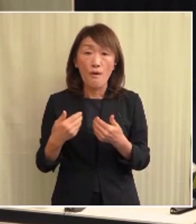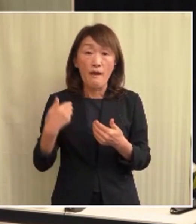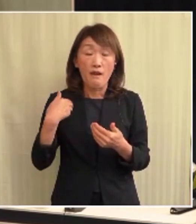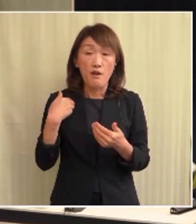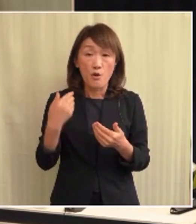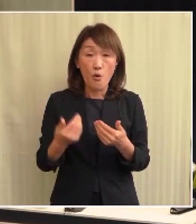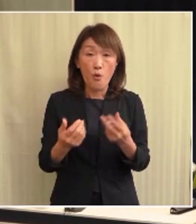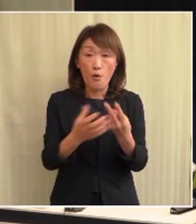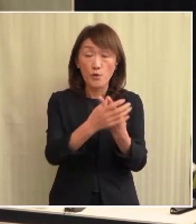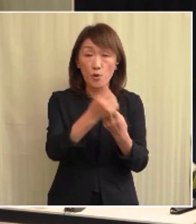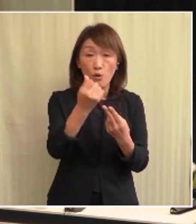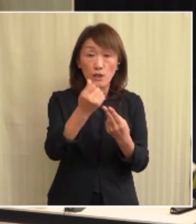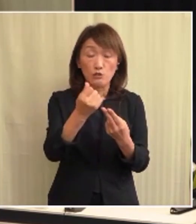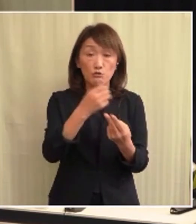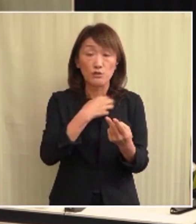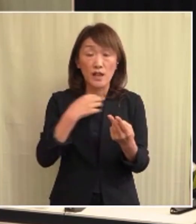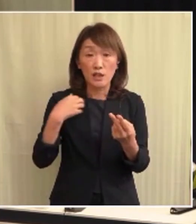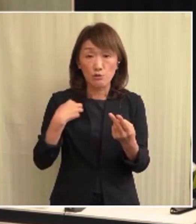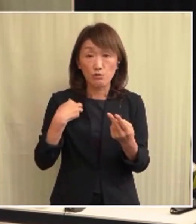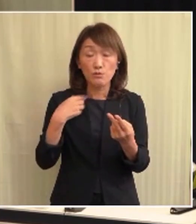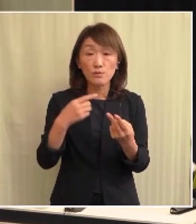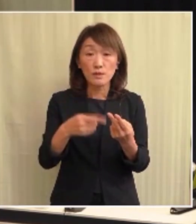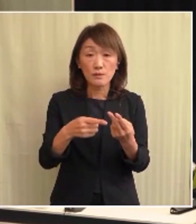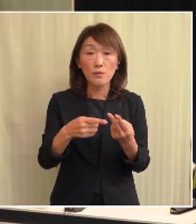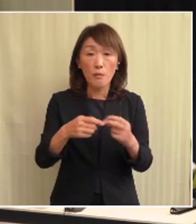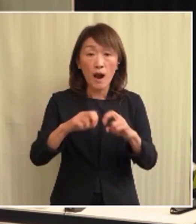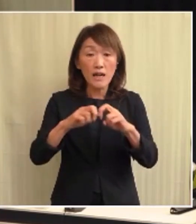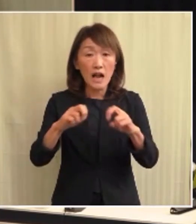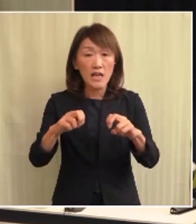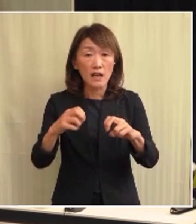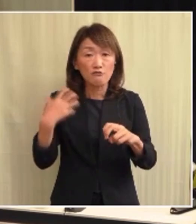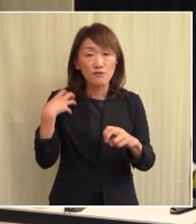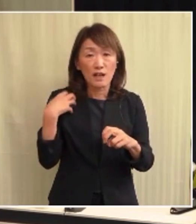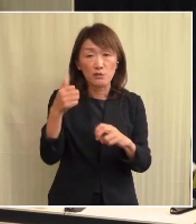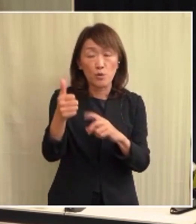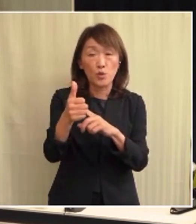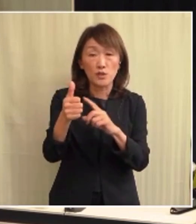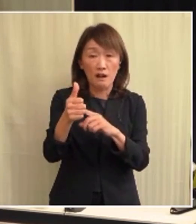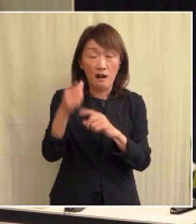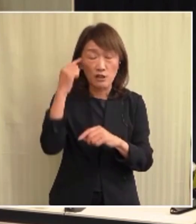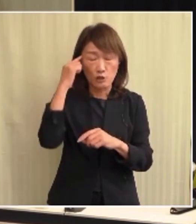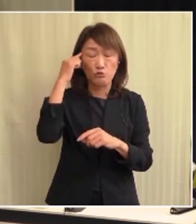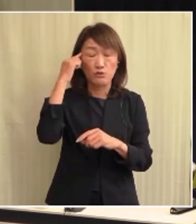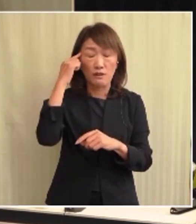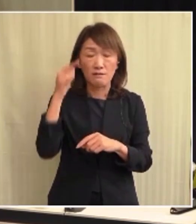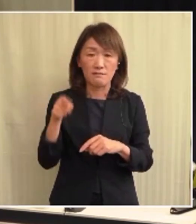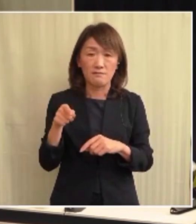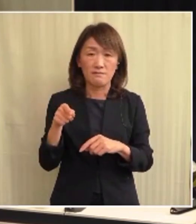担当者が身にしみて感じたというのが非常に大きな気づきだと考えています。